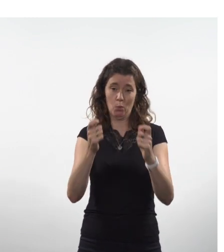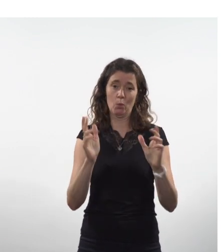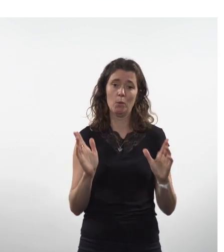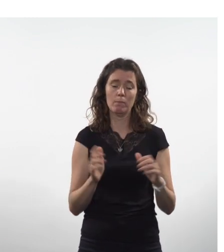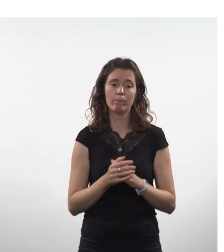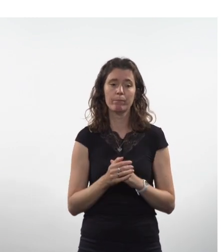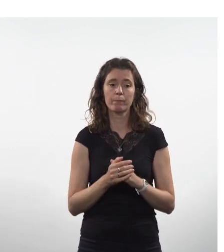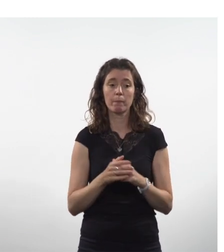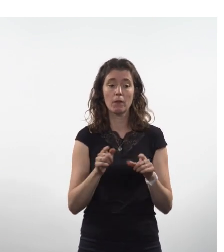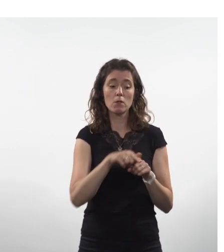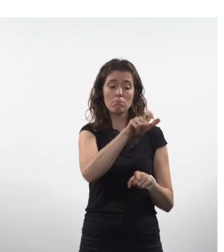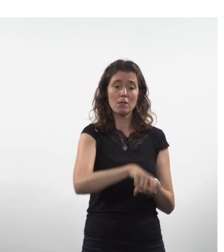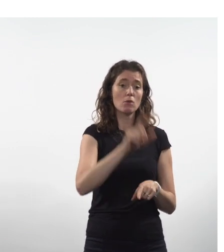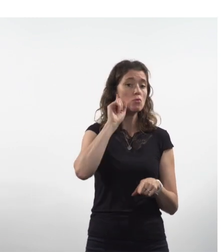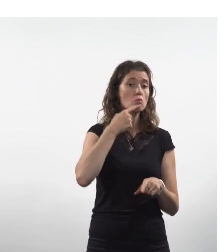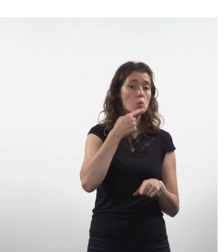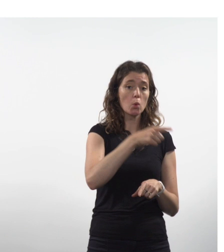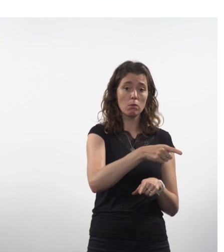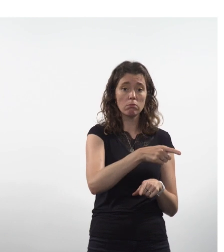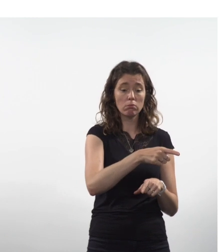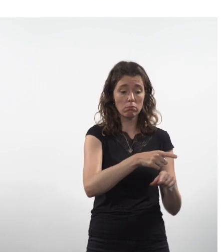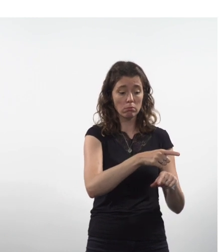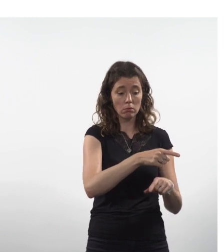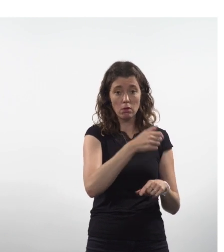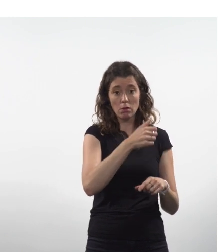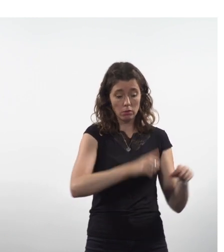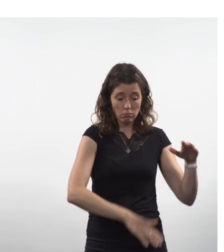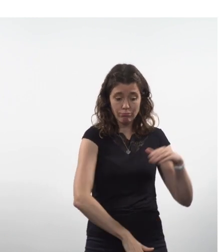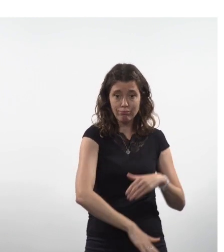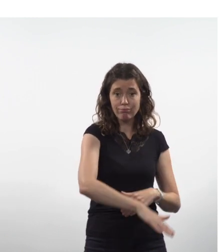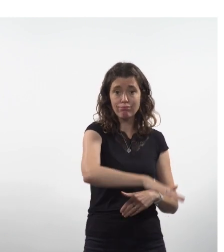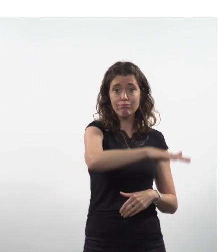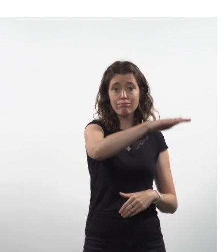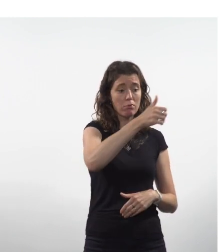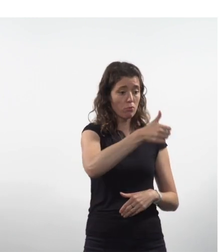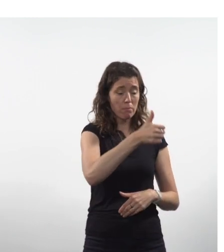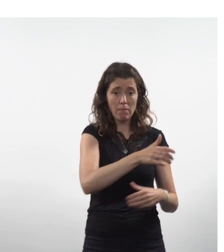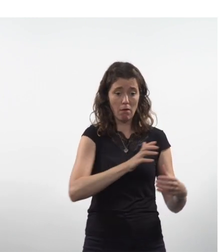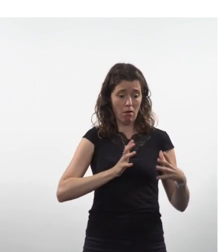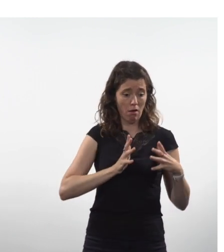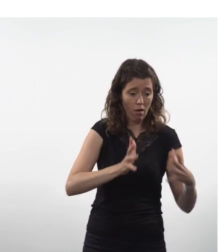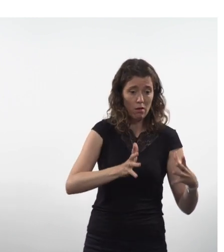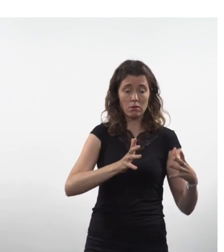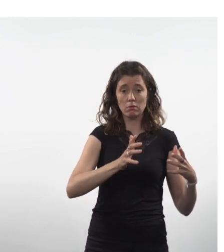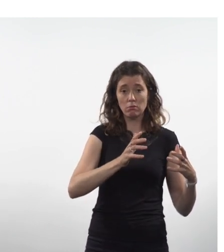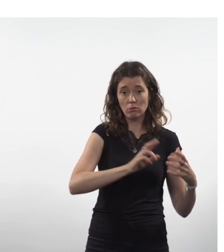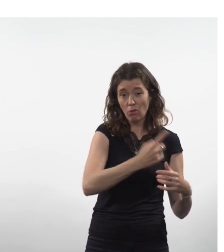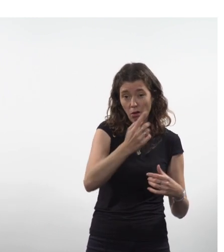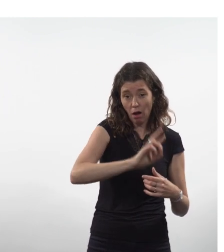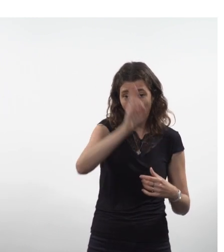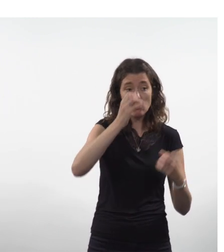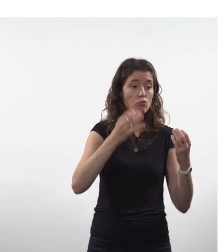un patient sourd, dans son parcours de vie, il a été rarement acteur de son parcours de soins, c'est-à-dire qu'il a toujours été accompagné ou